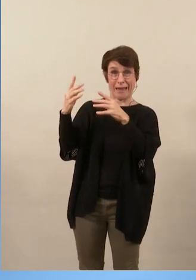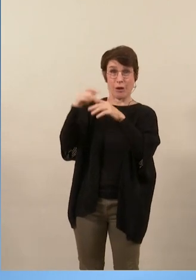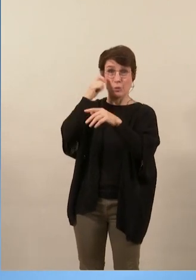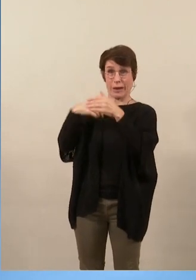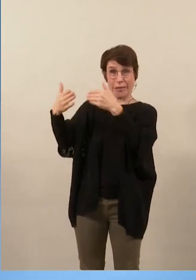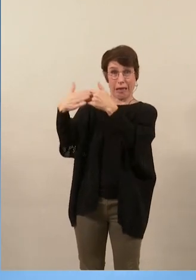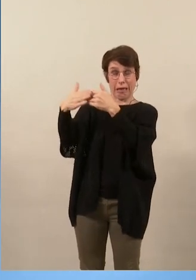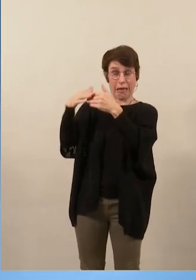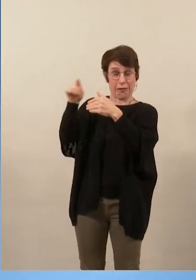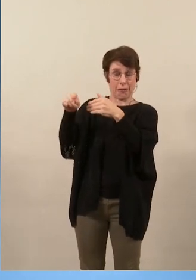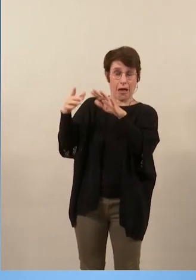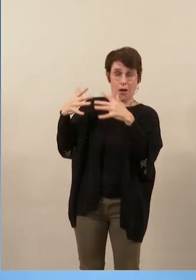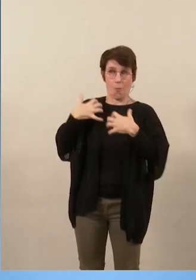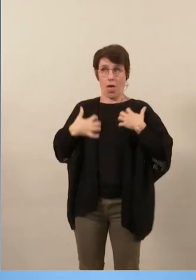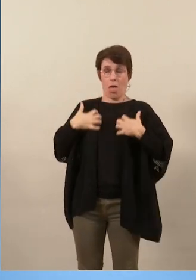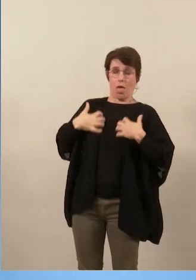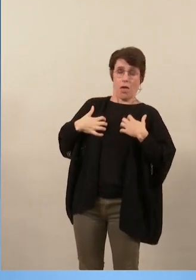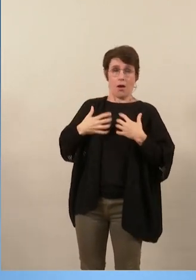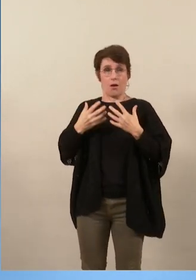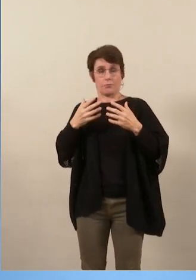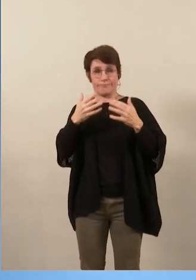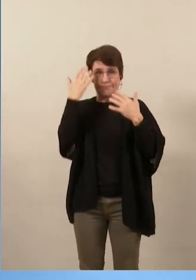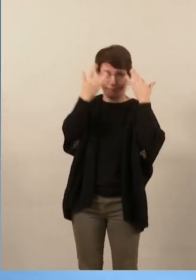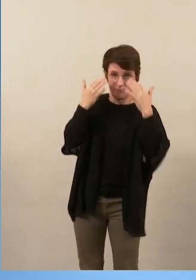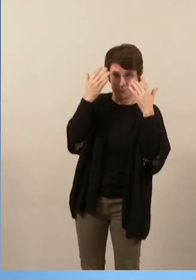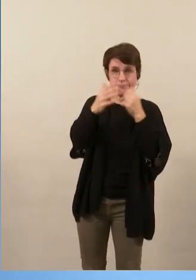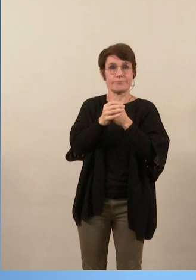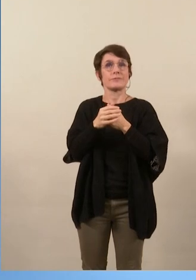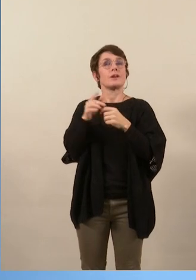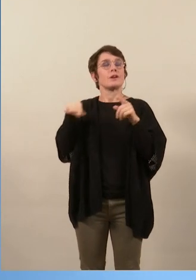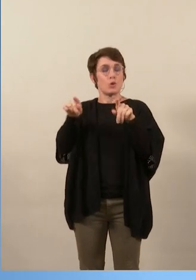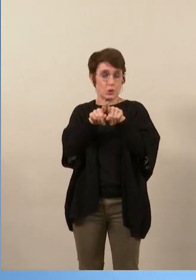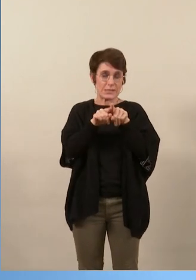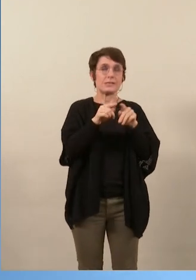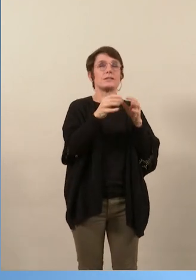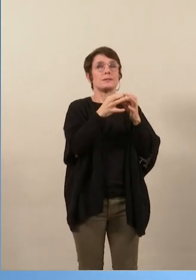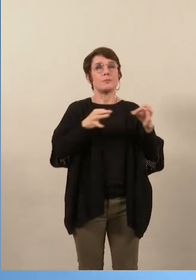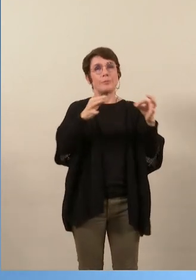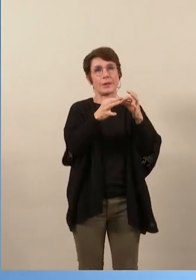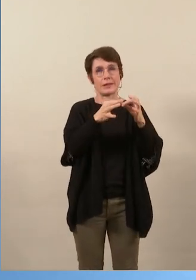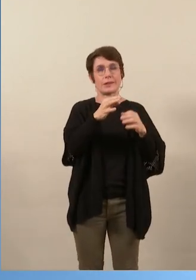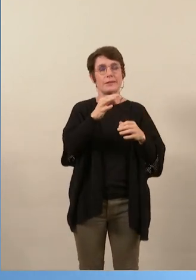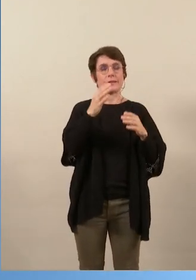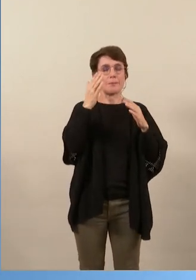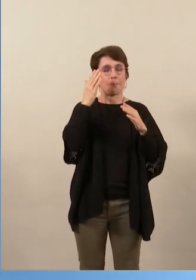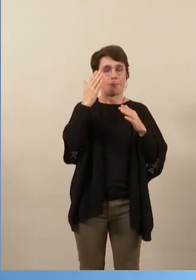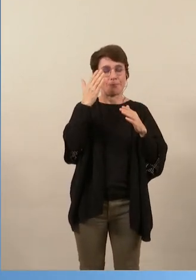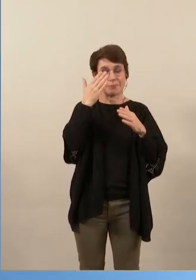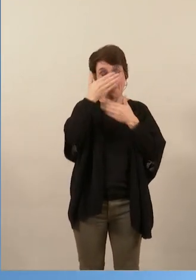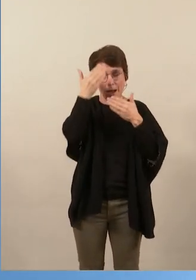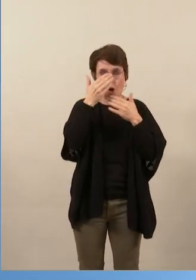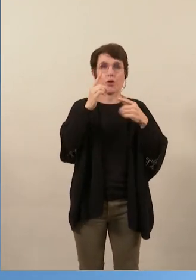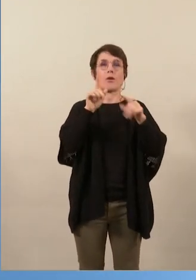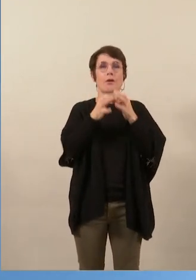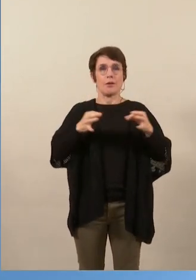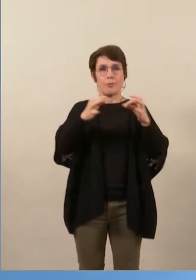les habitantes et les habitants et les anciennes équipes municipales de ouagadougu et de SPAX au cœur de pays en crise politique